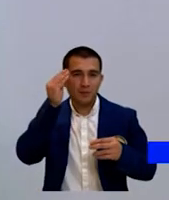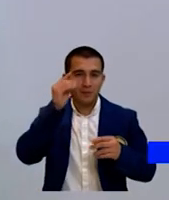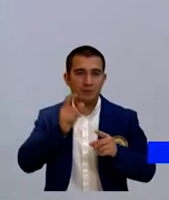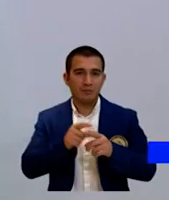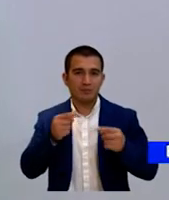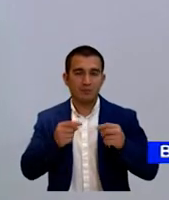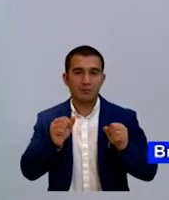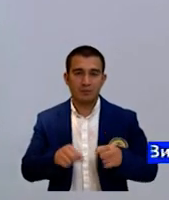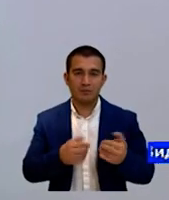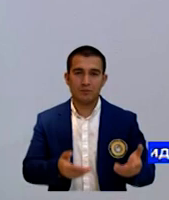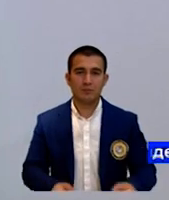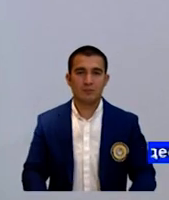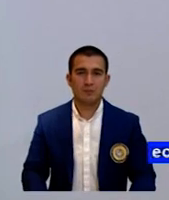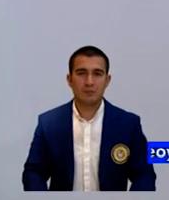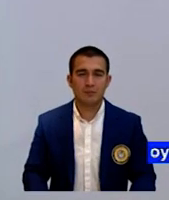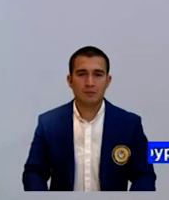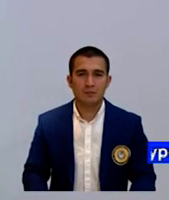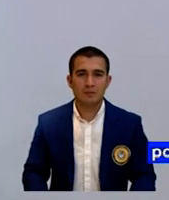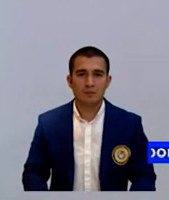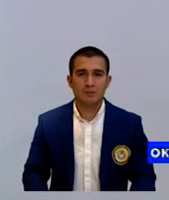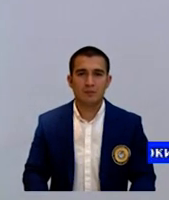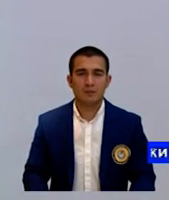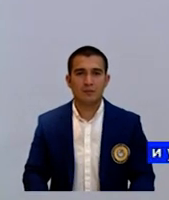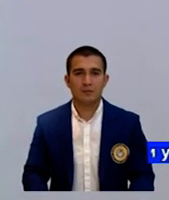taqqoslab tekshirishingiz mumkin bo'ladi.